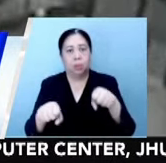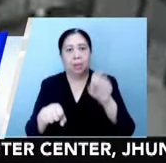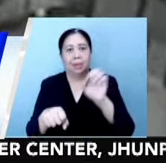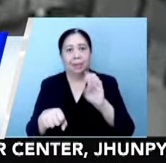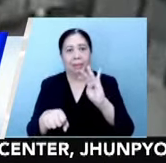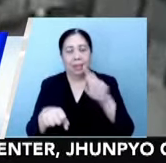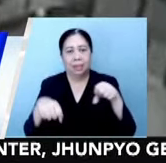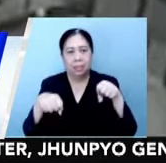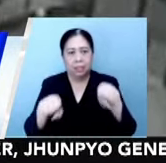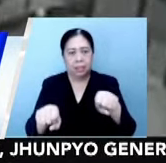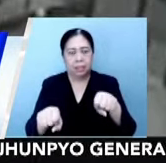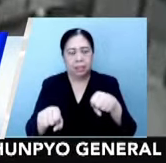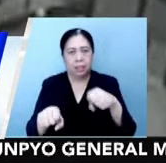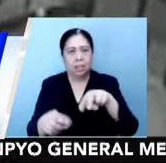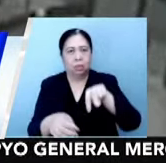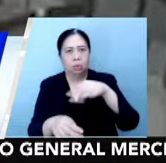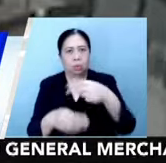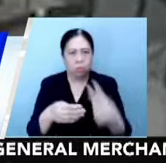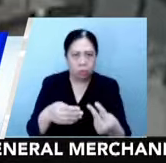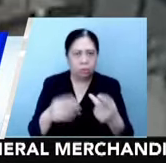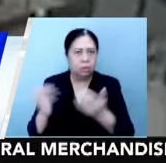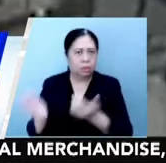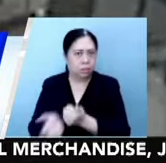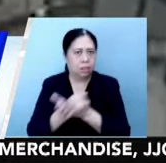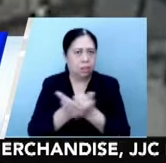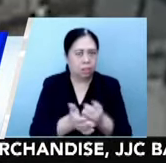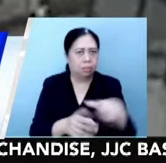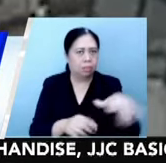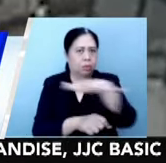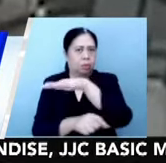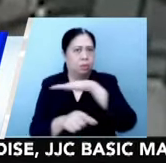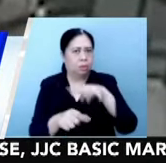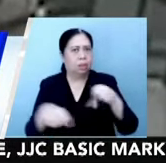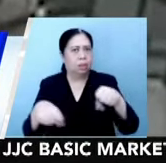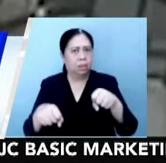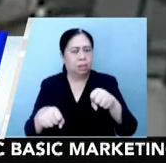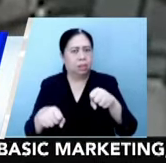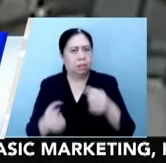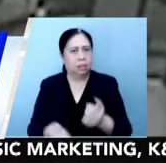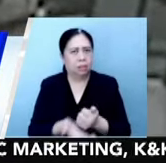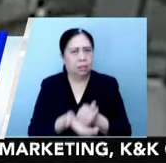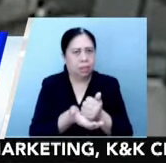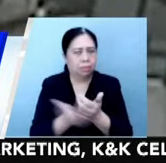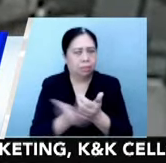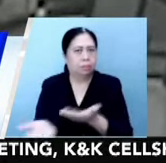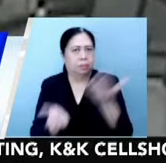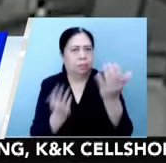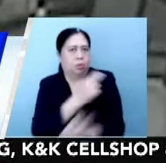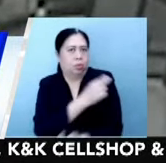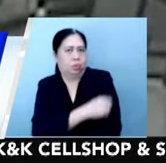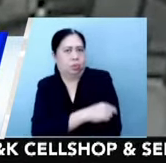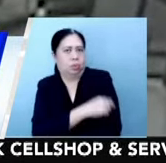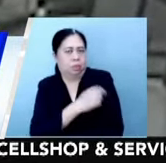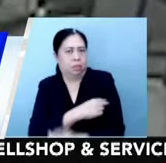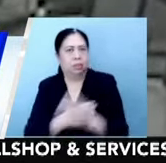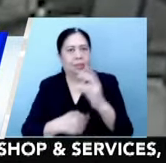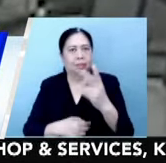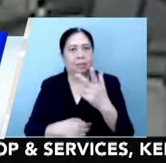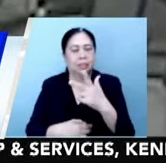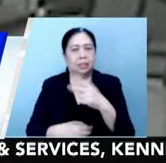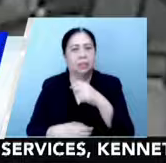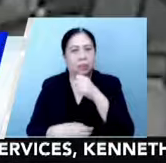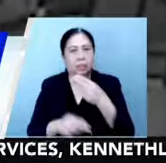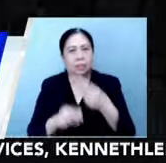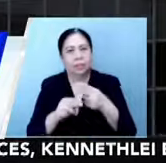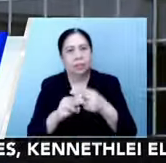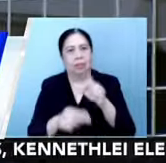ang babae, na agad namang nilapitan namang naroon at ng rider ng e-bike. Nadala pa sa ospital ang 73 anyos na si Luz Viminda